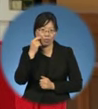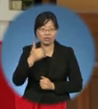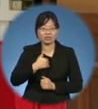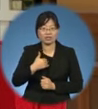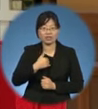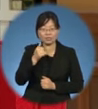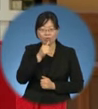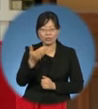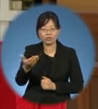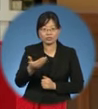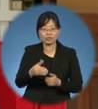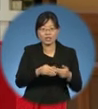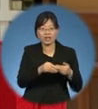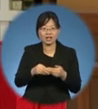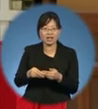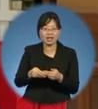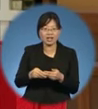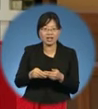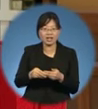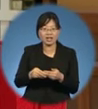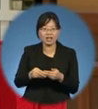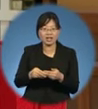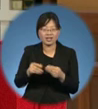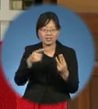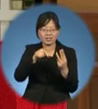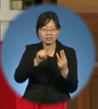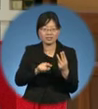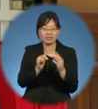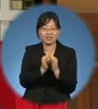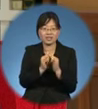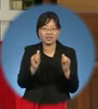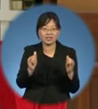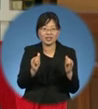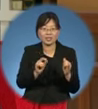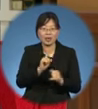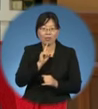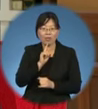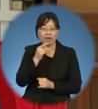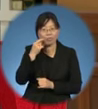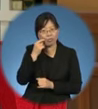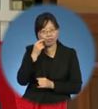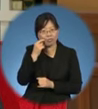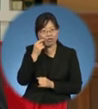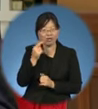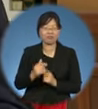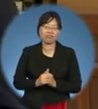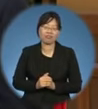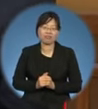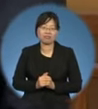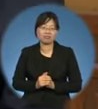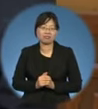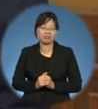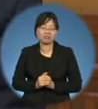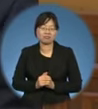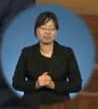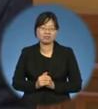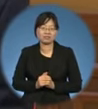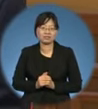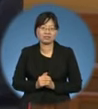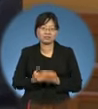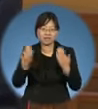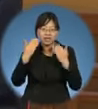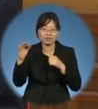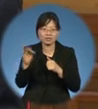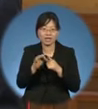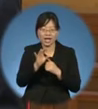저 소개시켜 주려고 데리고 올라가시는 그 삼촌분도 예. 참 말을 못 하시는 거죠. 예. 그래서 학비